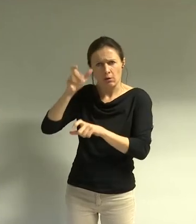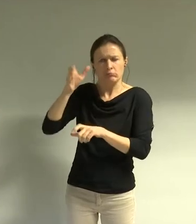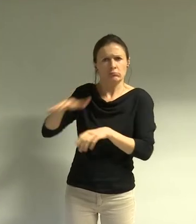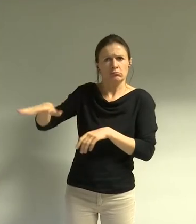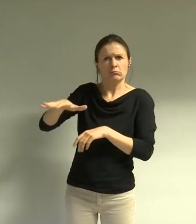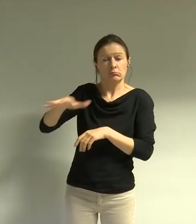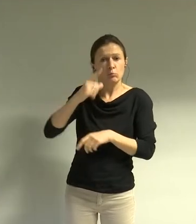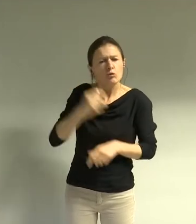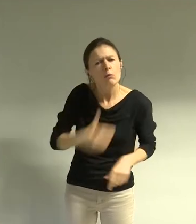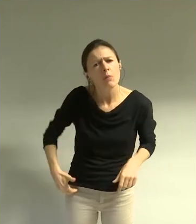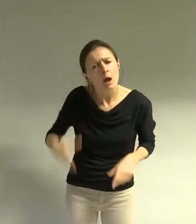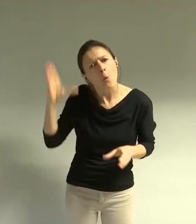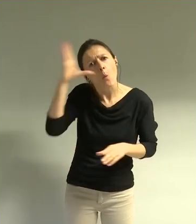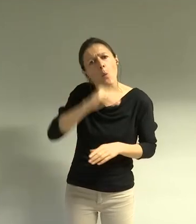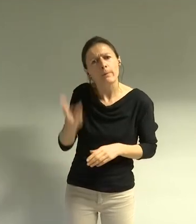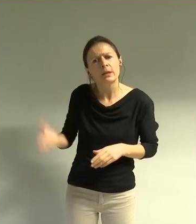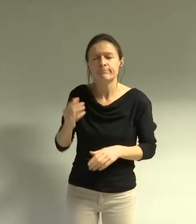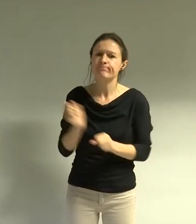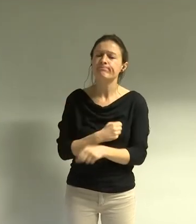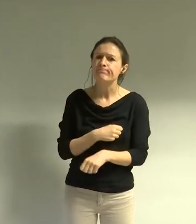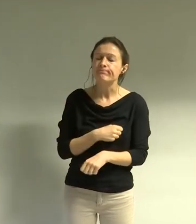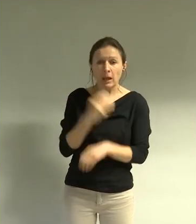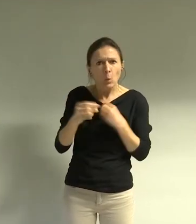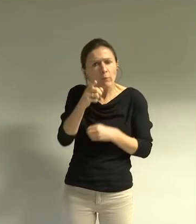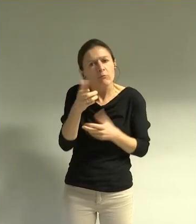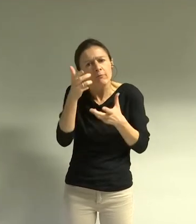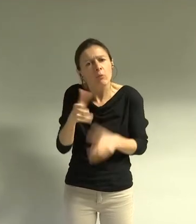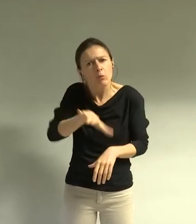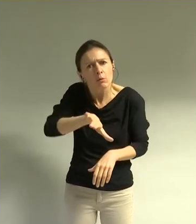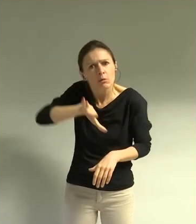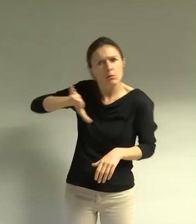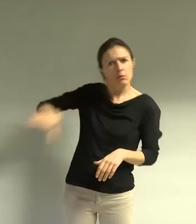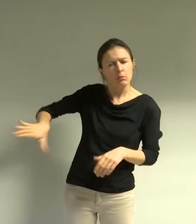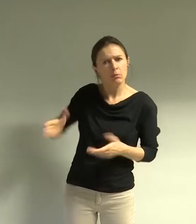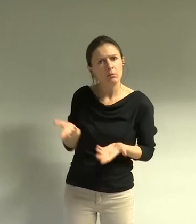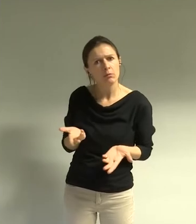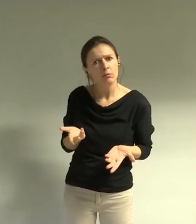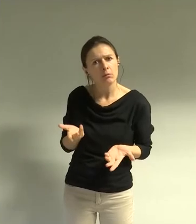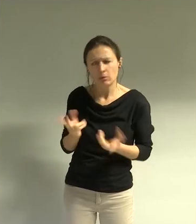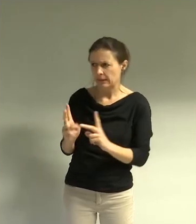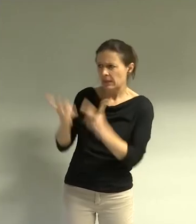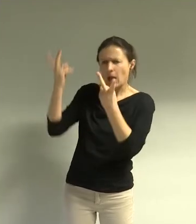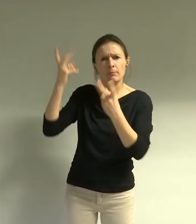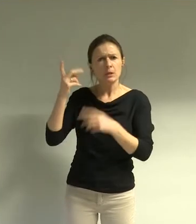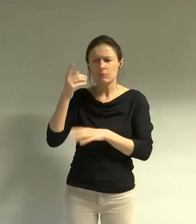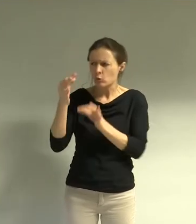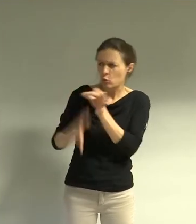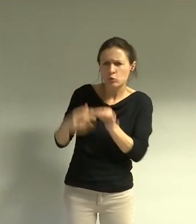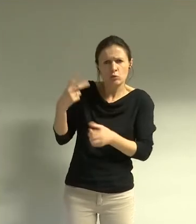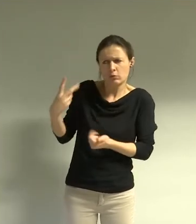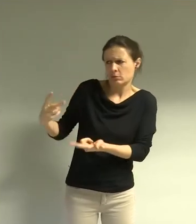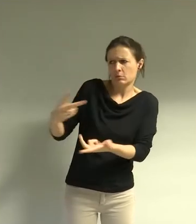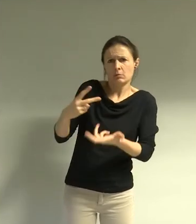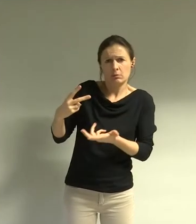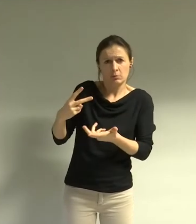oubli regrettable où une volonté manifeste de votre part d'exclure ces acteurs leur dynamisme et leur solution de votre vision